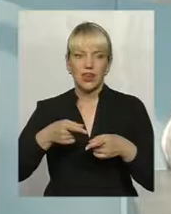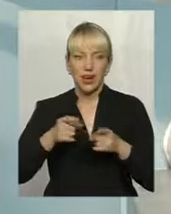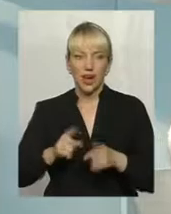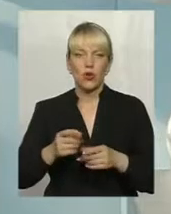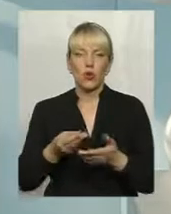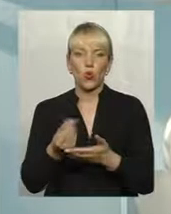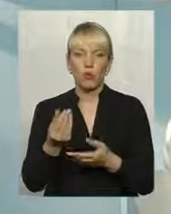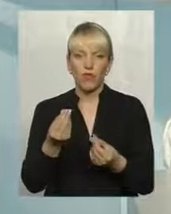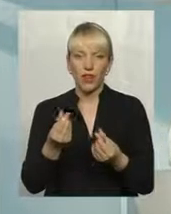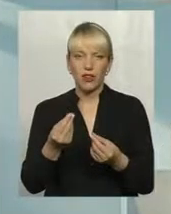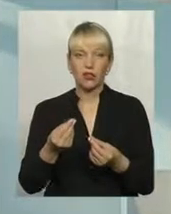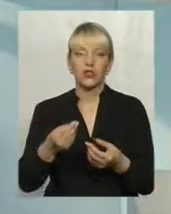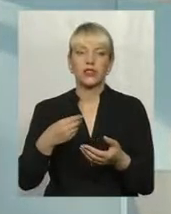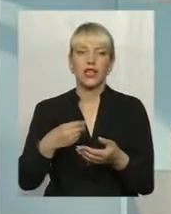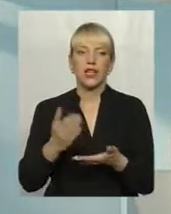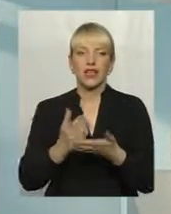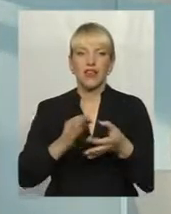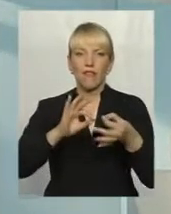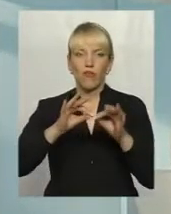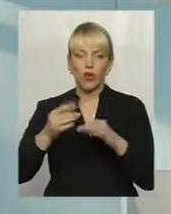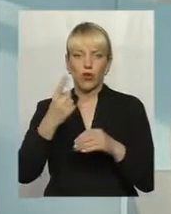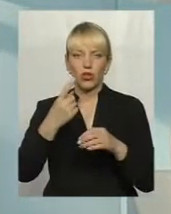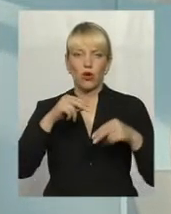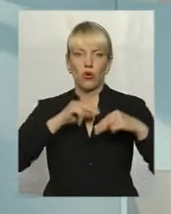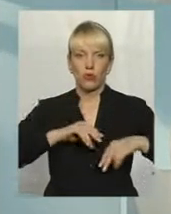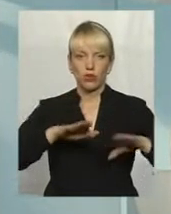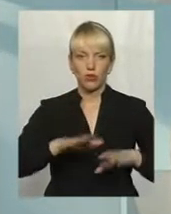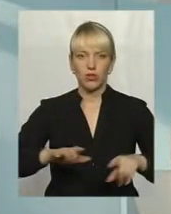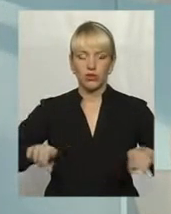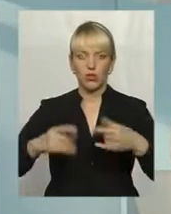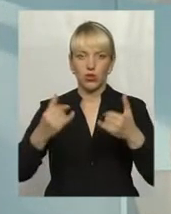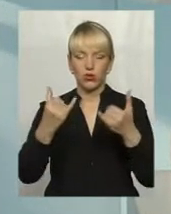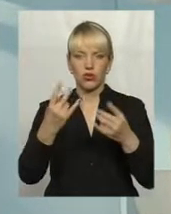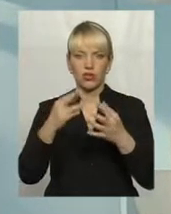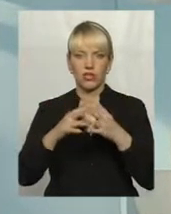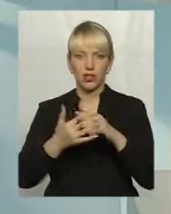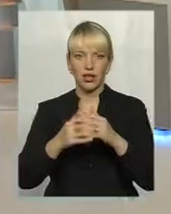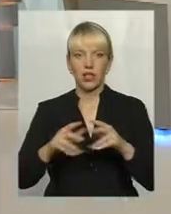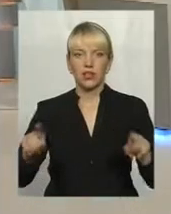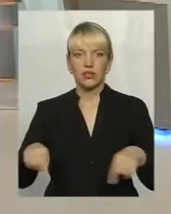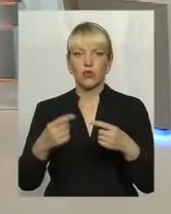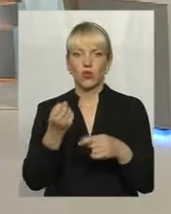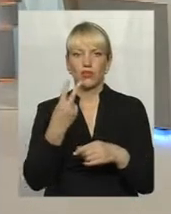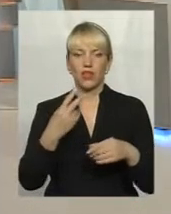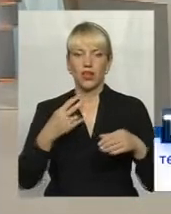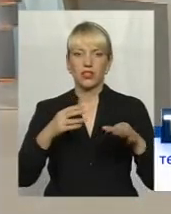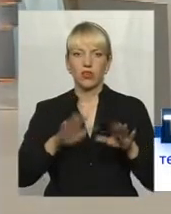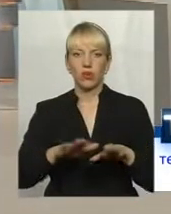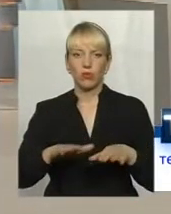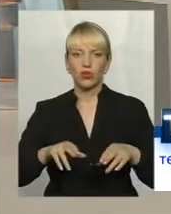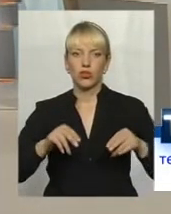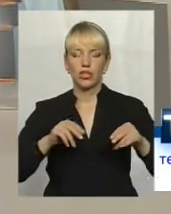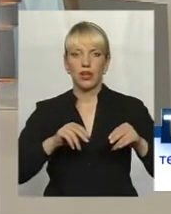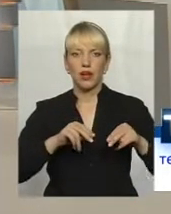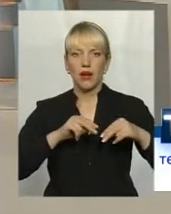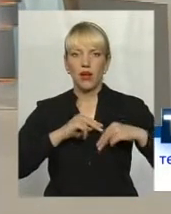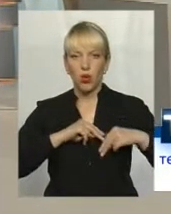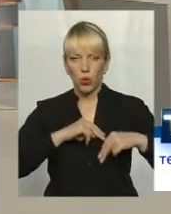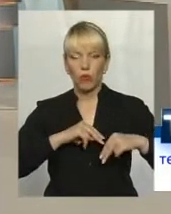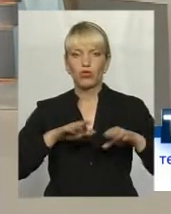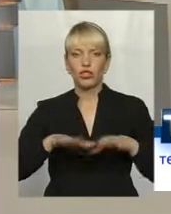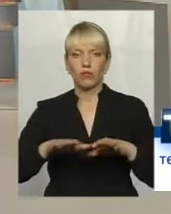от, є формула, що одне робоче місце, створене сьогодні на селі, створює 12 робочих місць в місті.